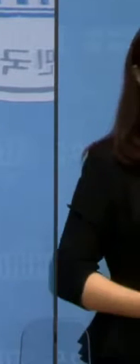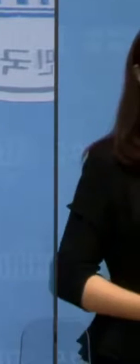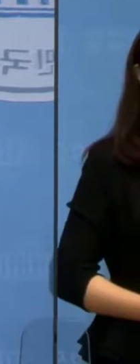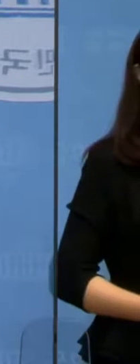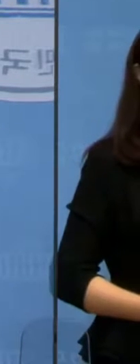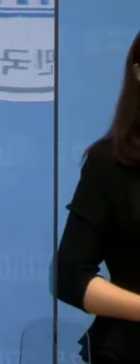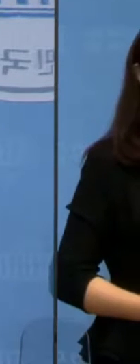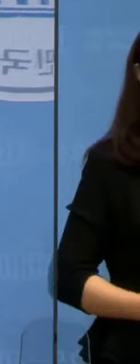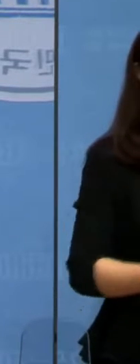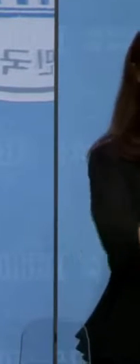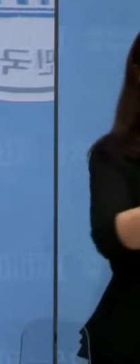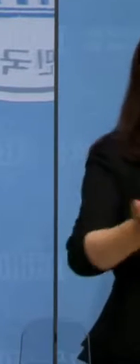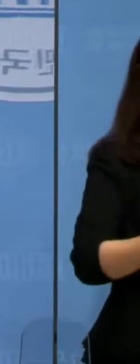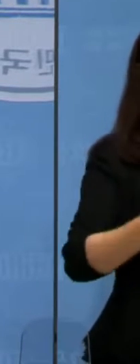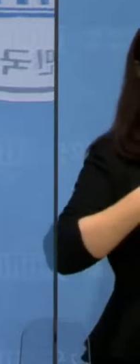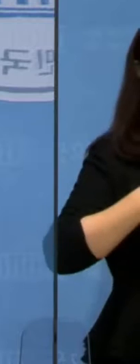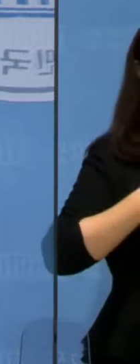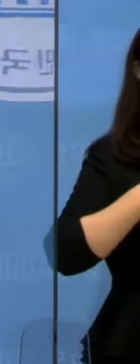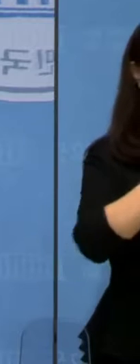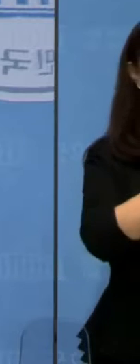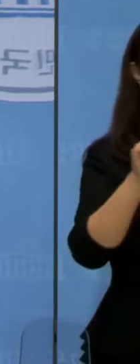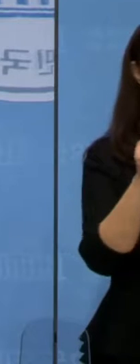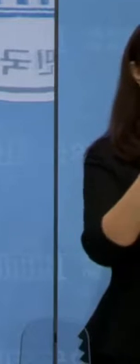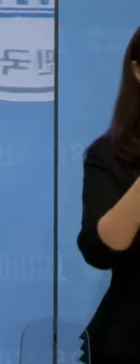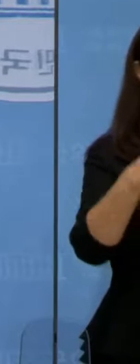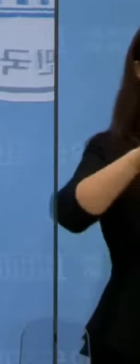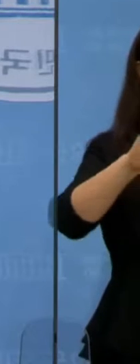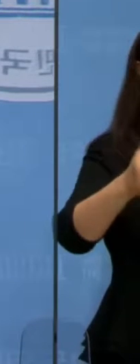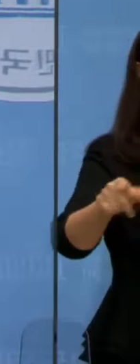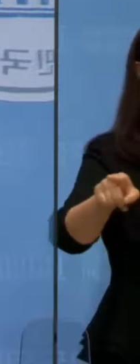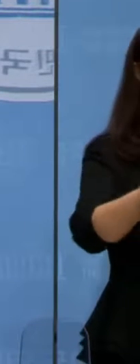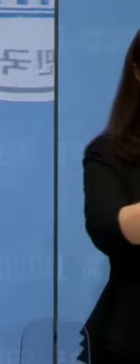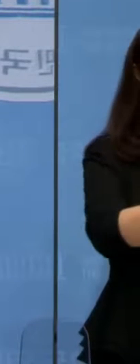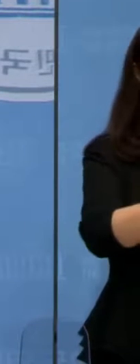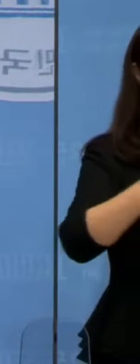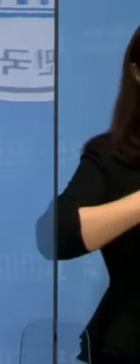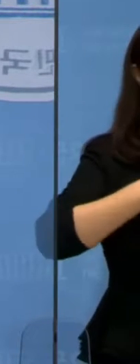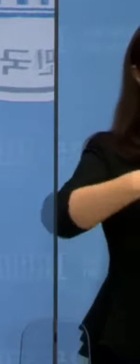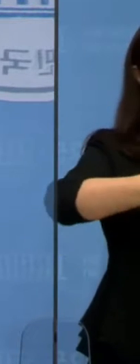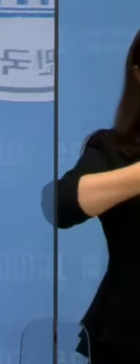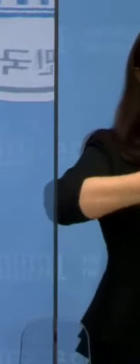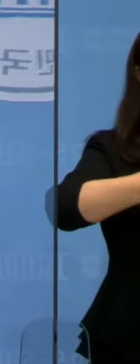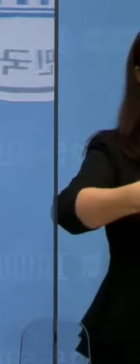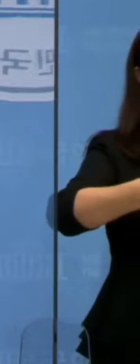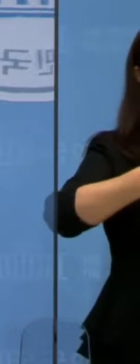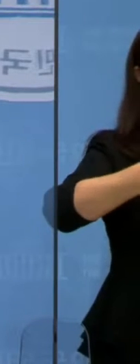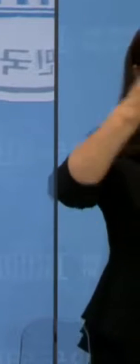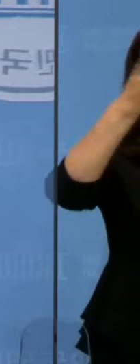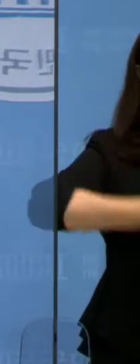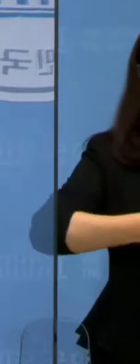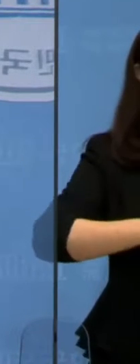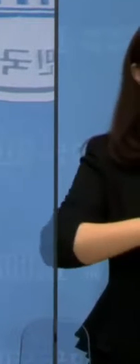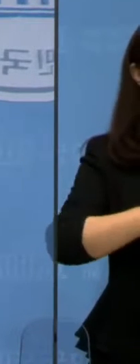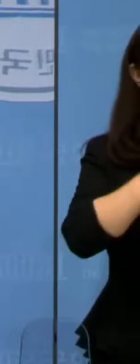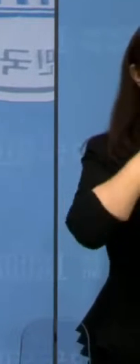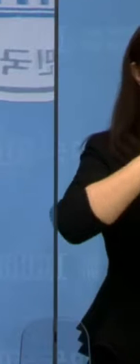여러분, 저 배현진을 믿으시고 제 손을 잡아주십시오. 진짜